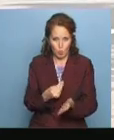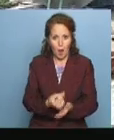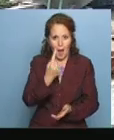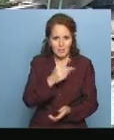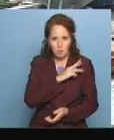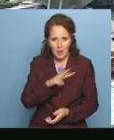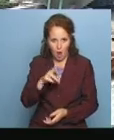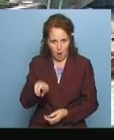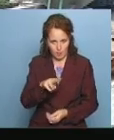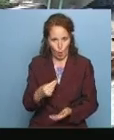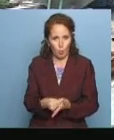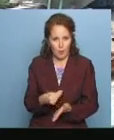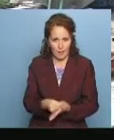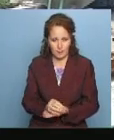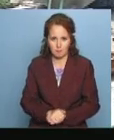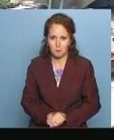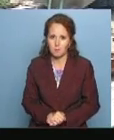рублей.